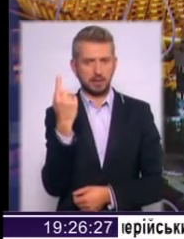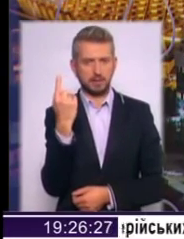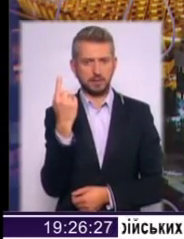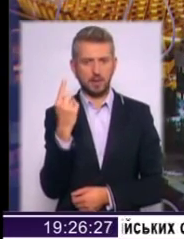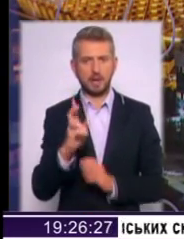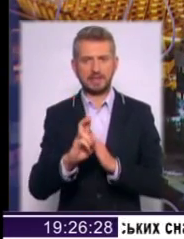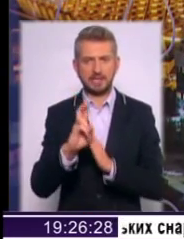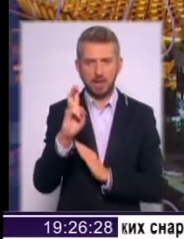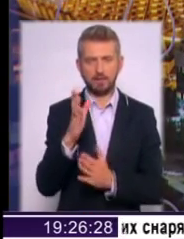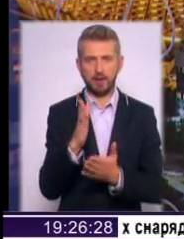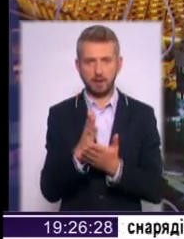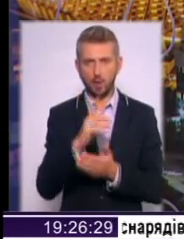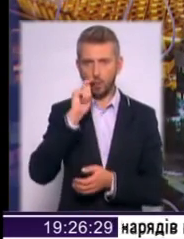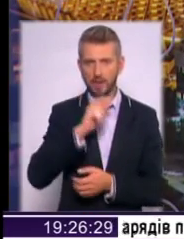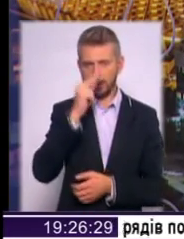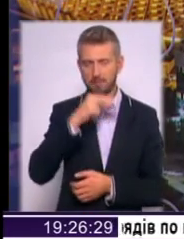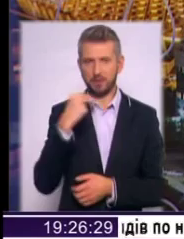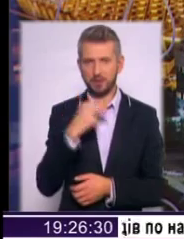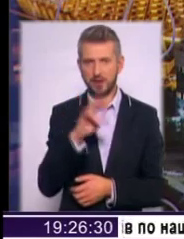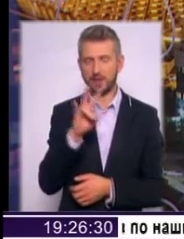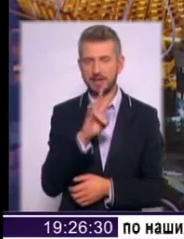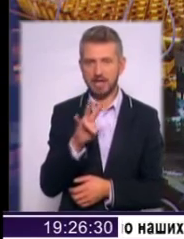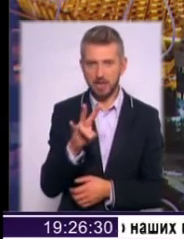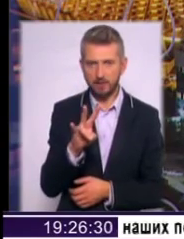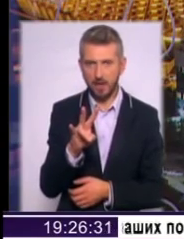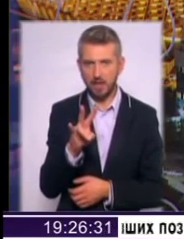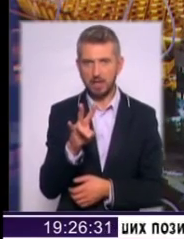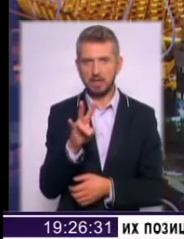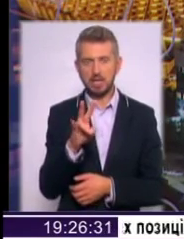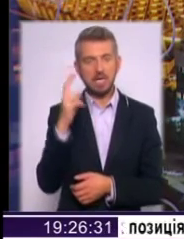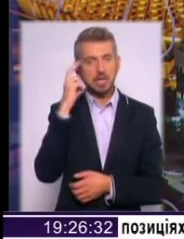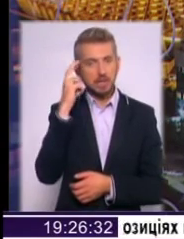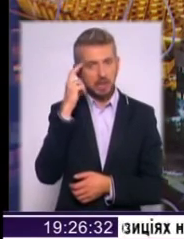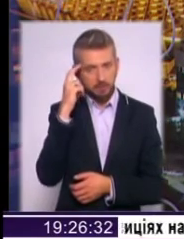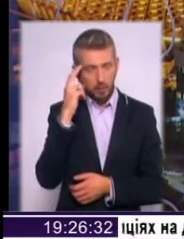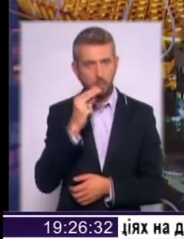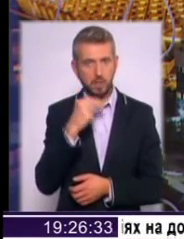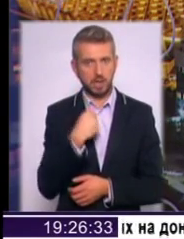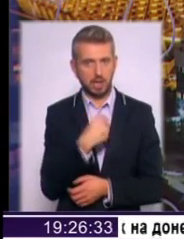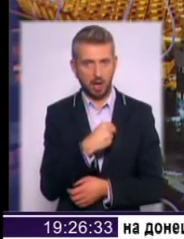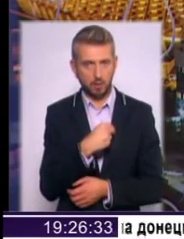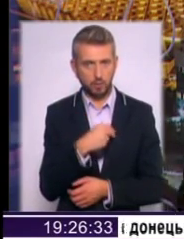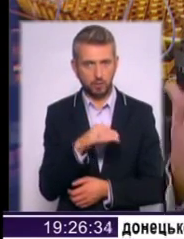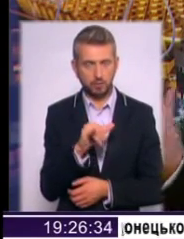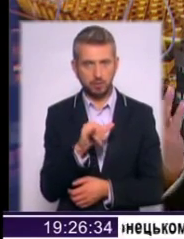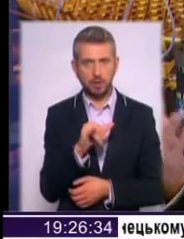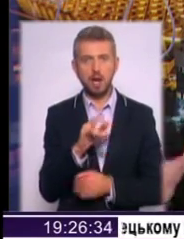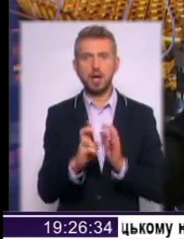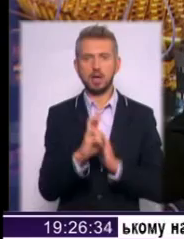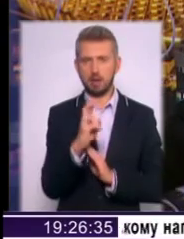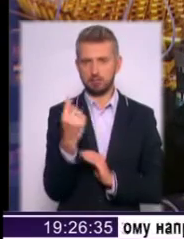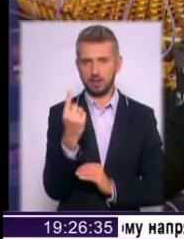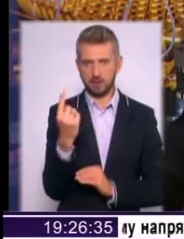єдина церква є Українська православна церква Київського патріархату, храм єдиний,